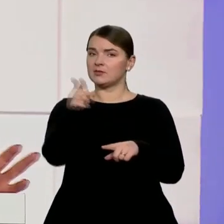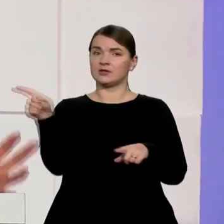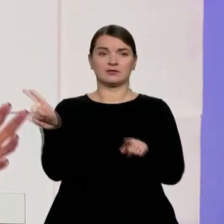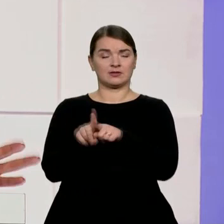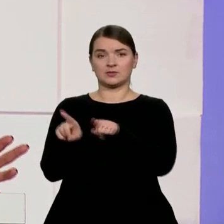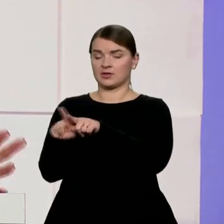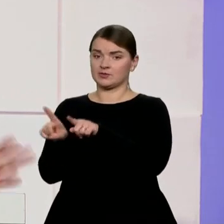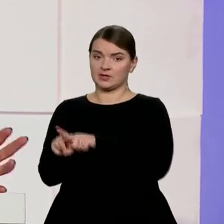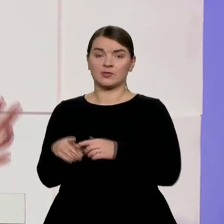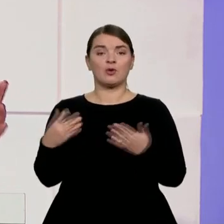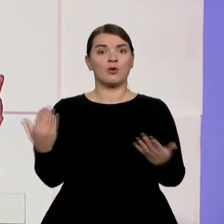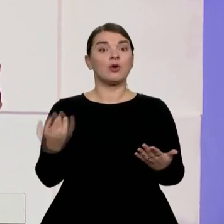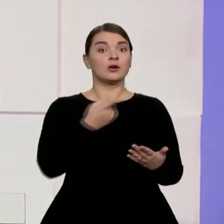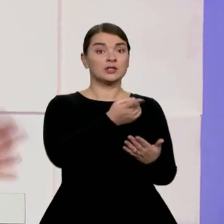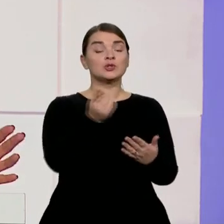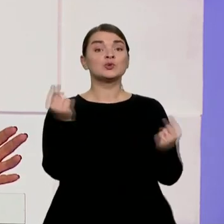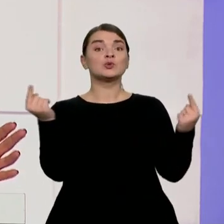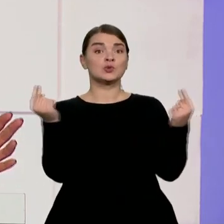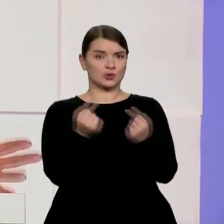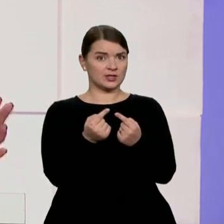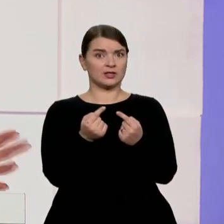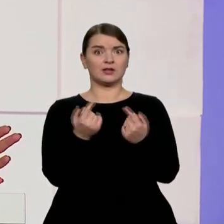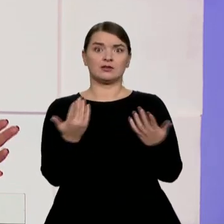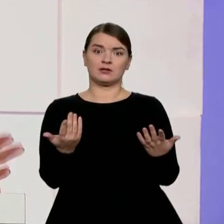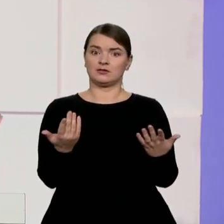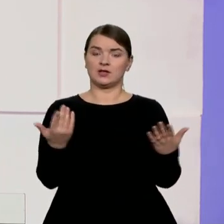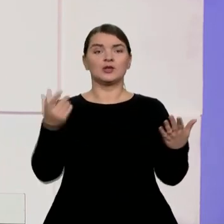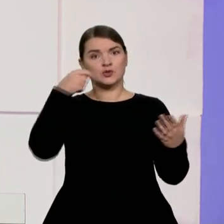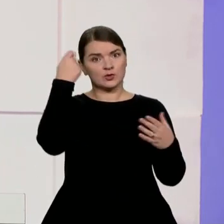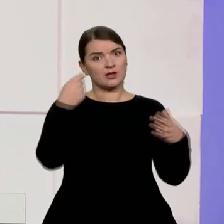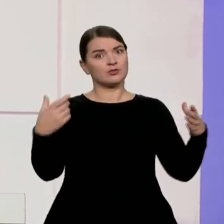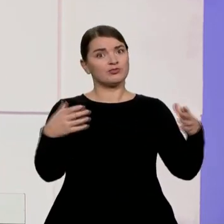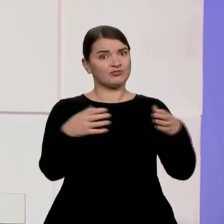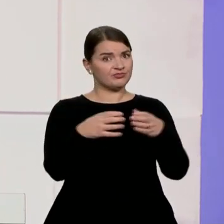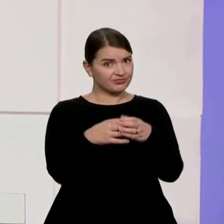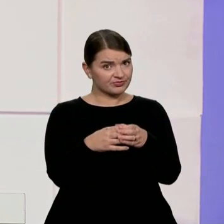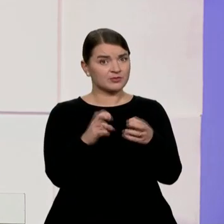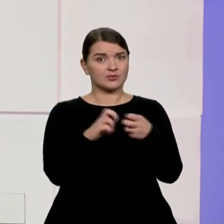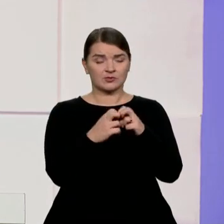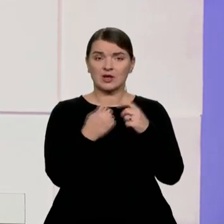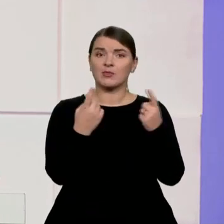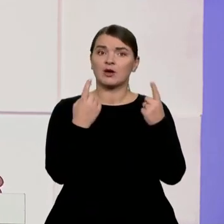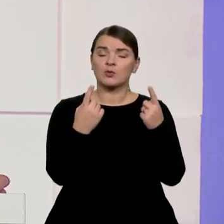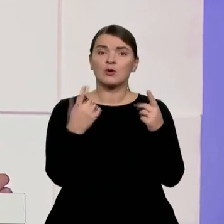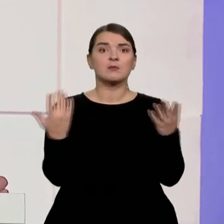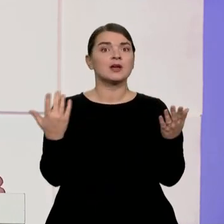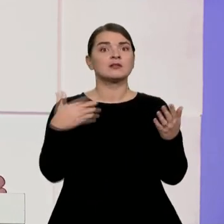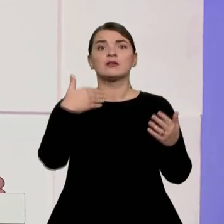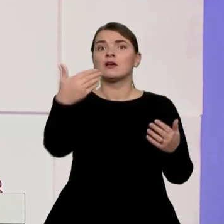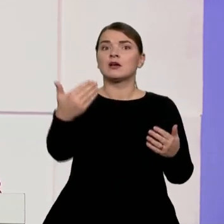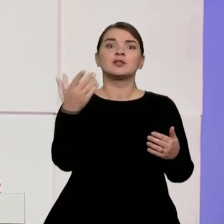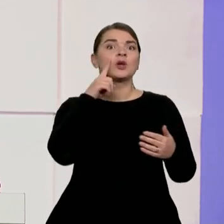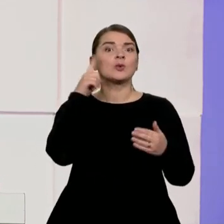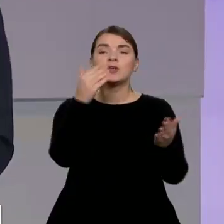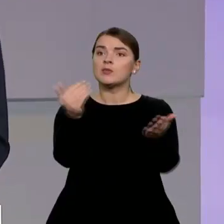jūs sutinkat, kad tai yra neišvengiama, ar vis dėlto dar matytumėt potencialą, kaip į miestą to jaunimo pritraukti? Kalbėsiu